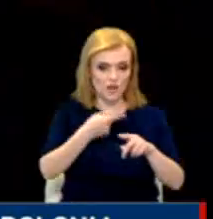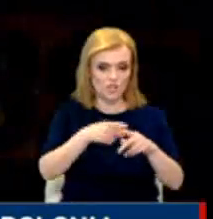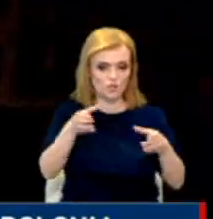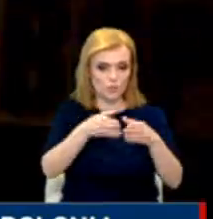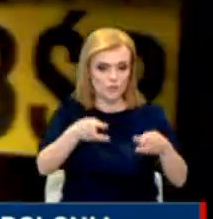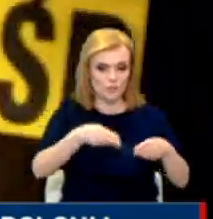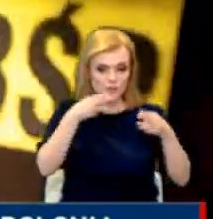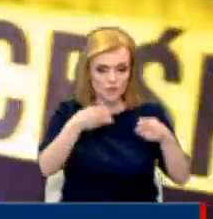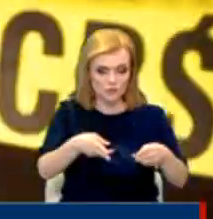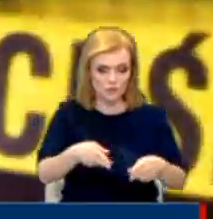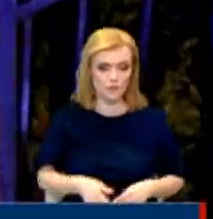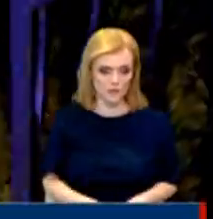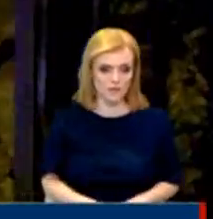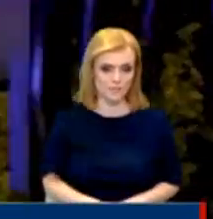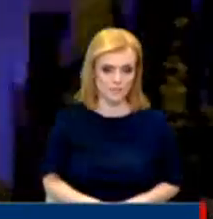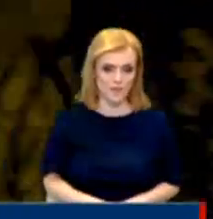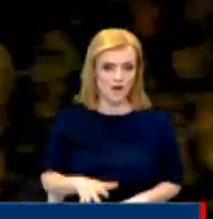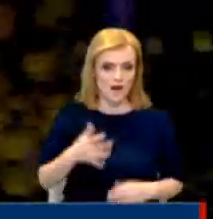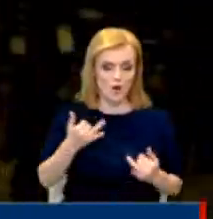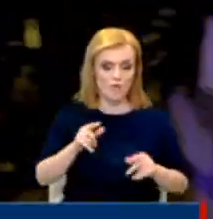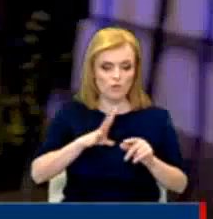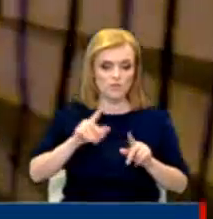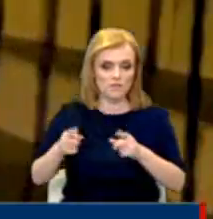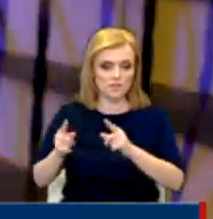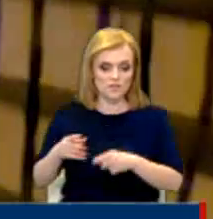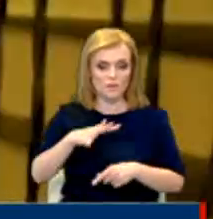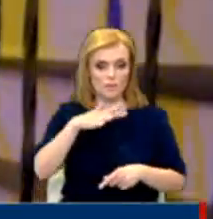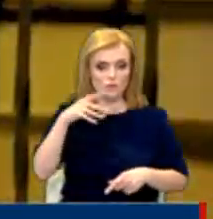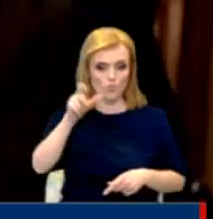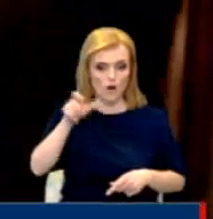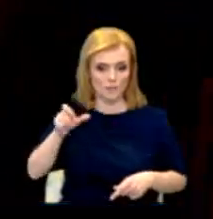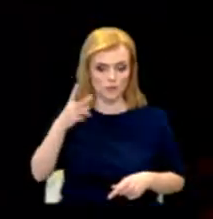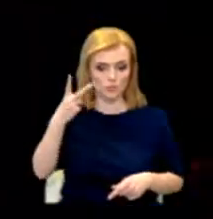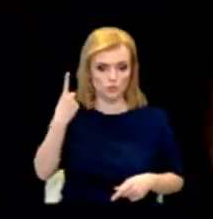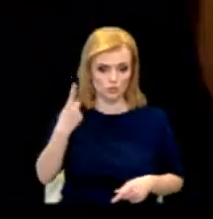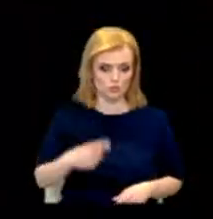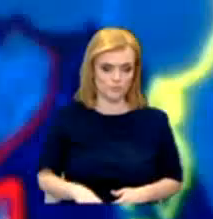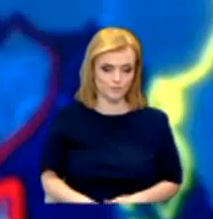celor 21 de vietnamezi, au fost arestate mai multe persoane, polonezi, dar și un vietnamez.